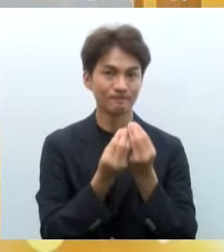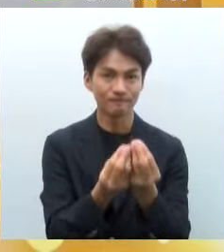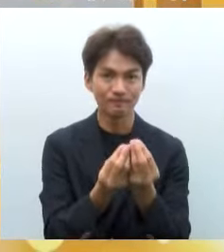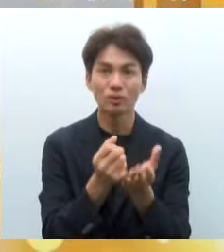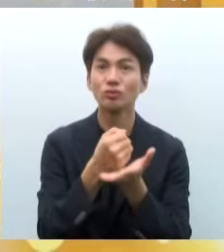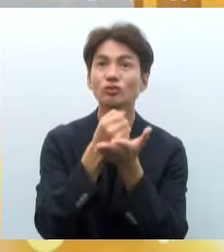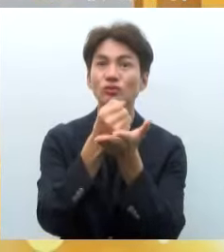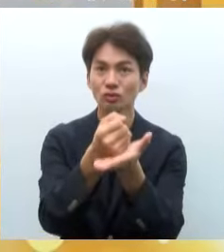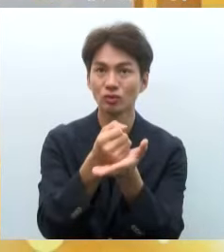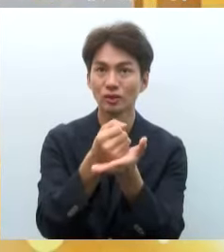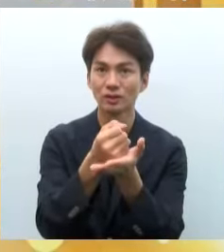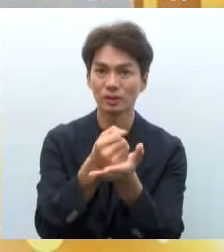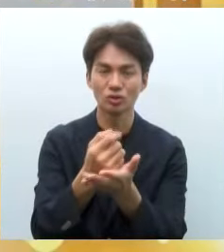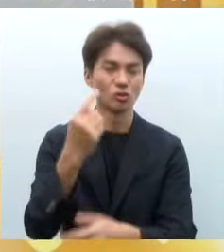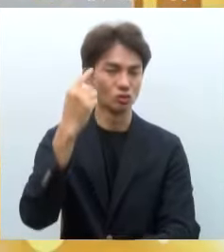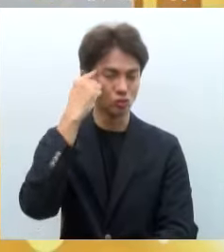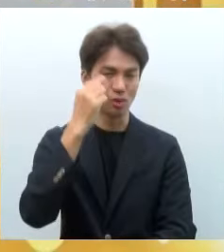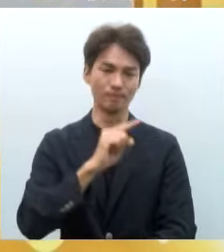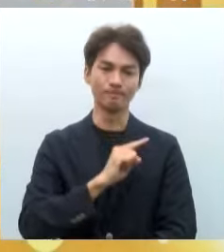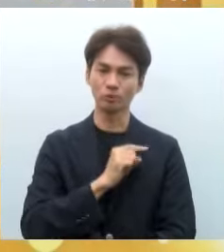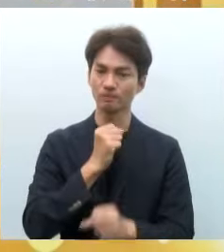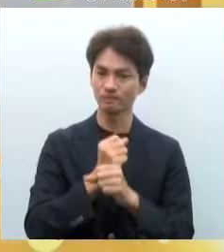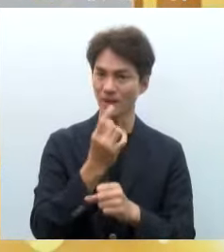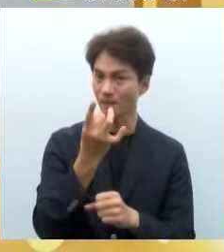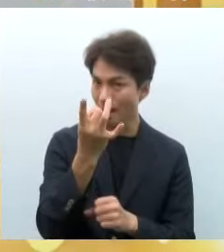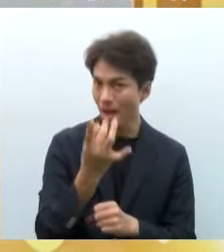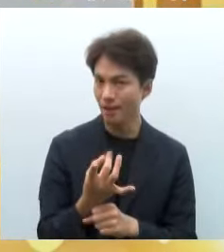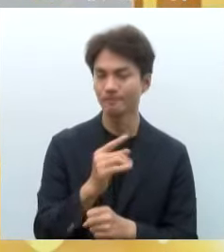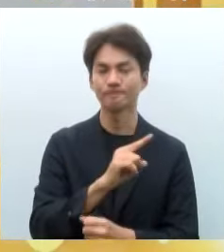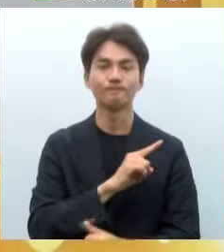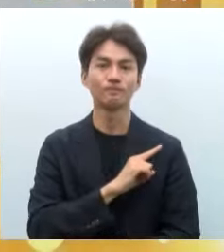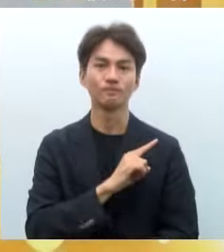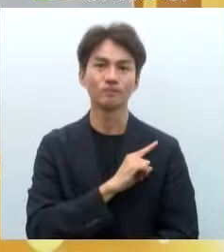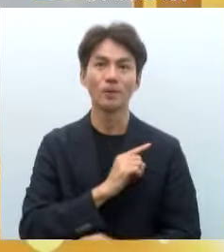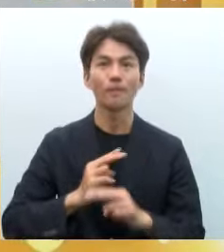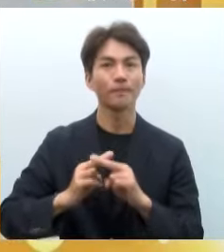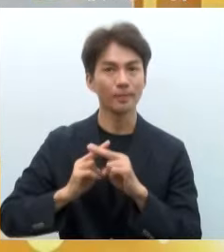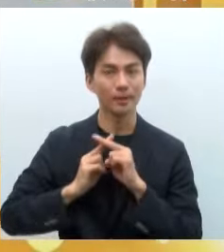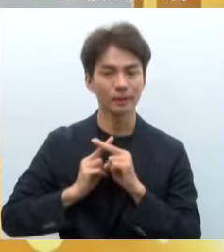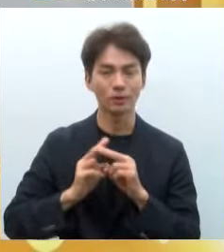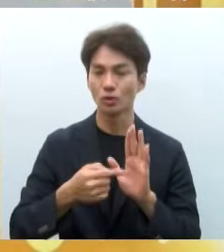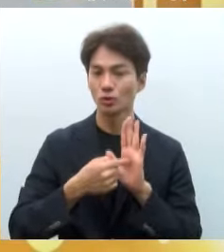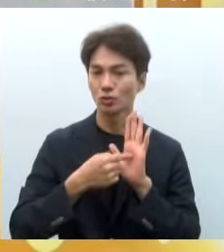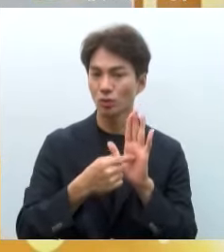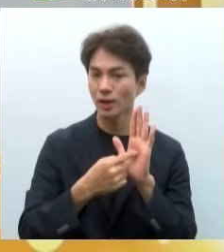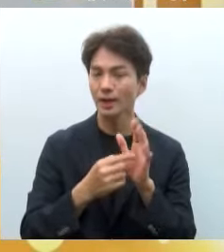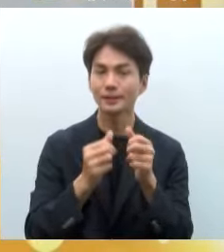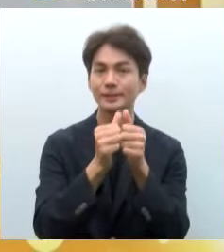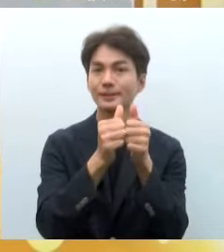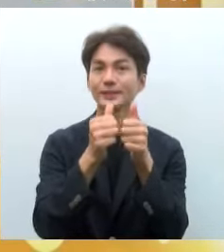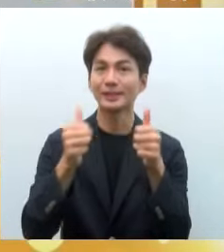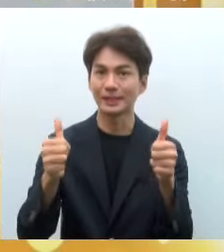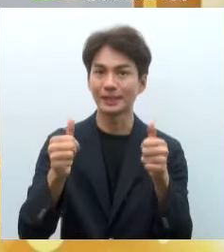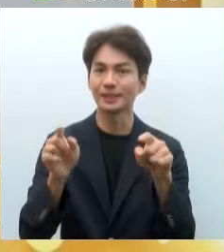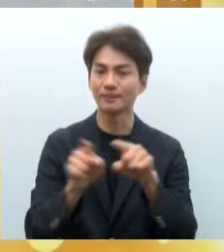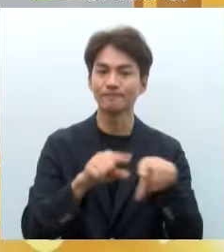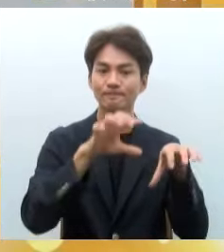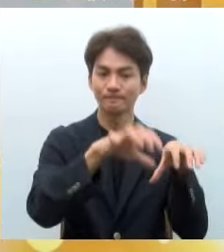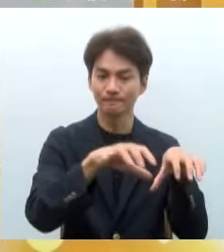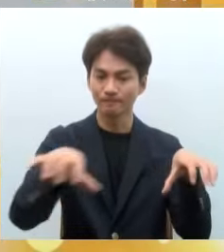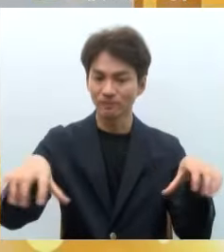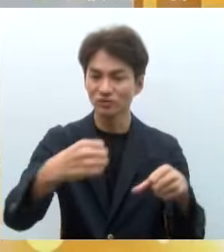ที่ของเราแล้วก็ของเยาวชนนะครับสุดท้ายก็คือเป็นแบบอย่างที่ดีได้โดยที่ฐานฝึกต่างๆเนี่ย